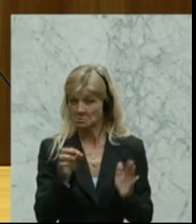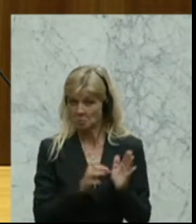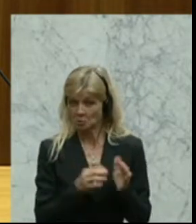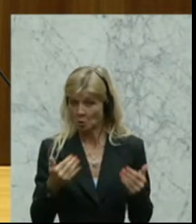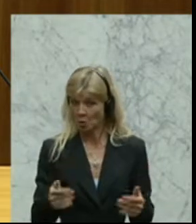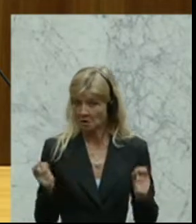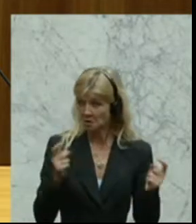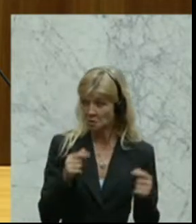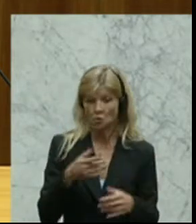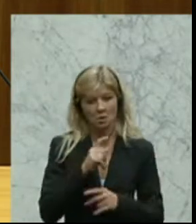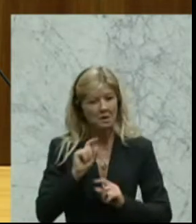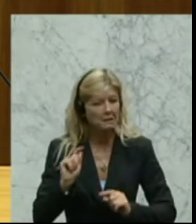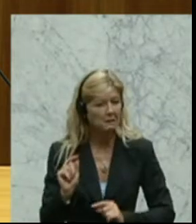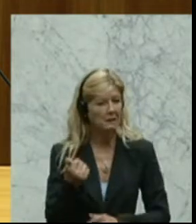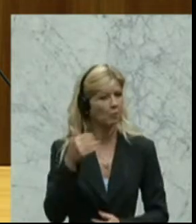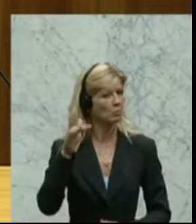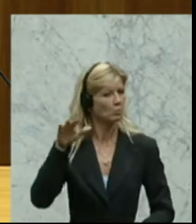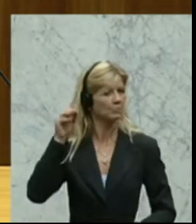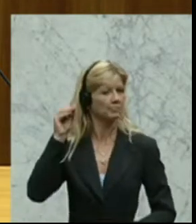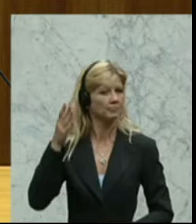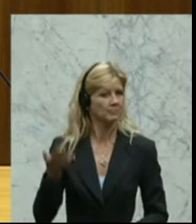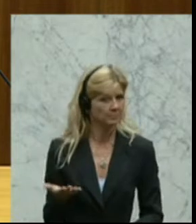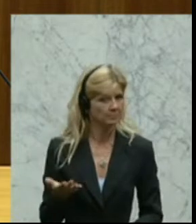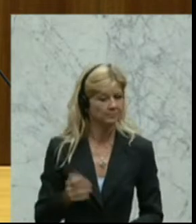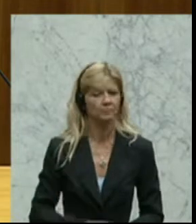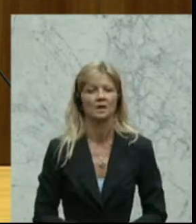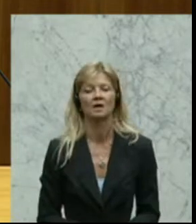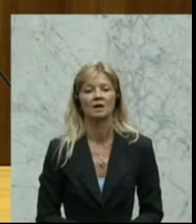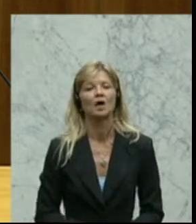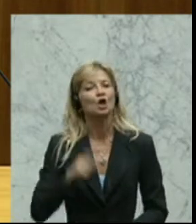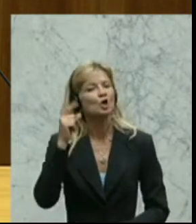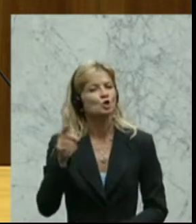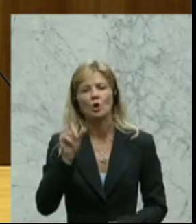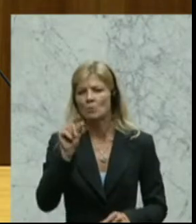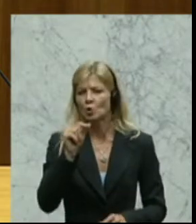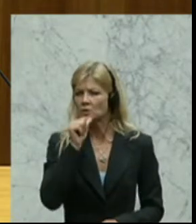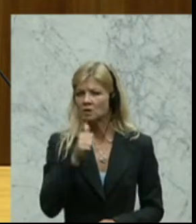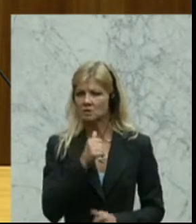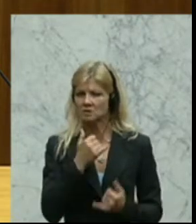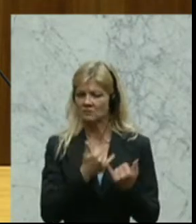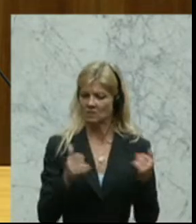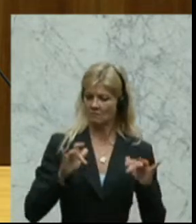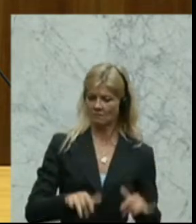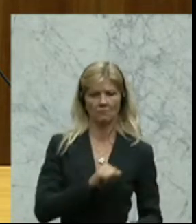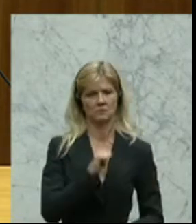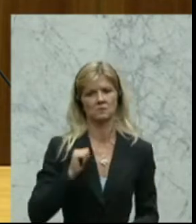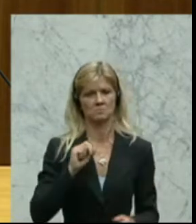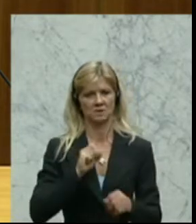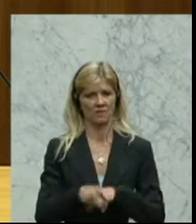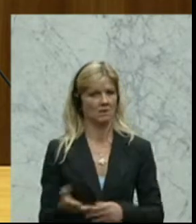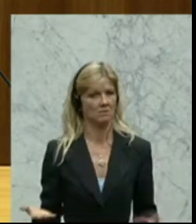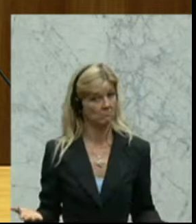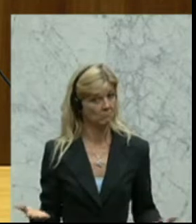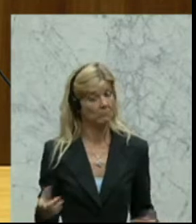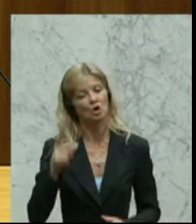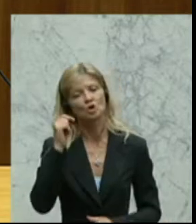Aber Steuern sind nicht Selbstzweck. Steuern dienen einem größeren Ganzen. Und was